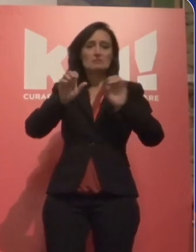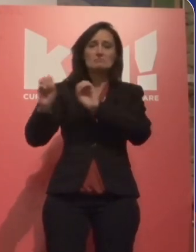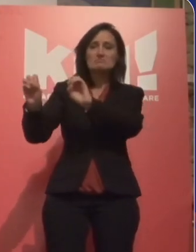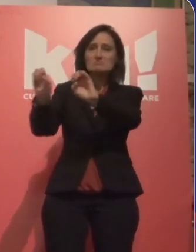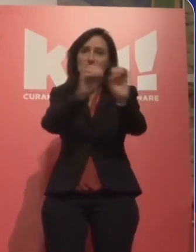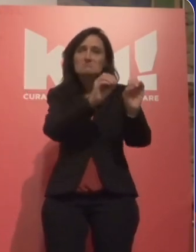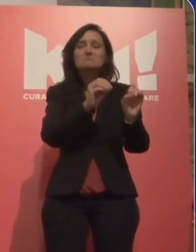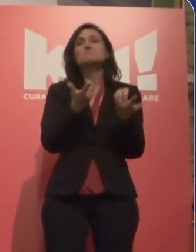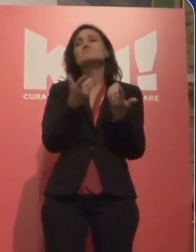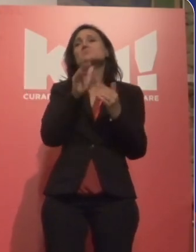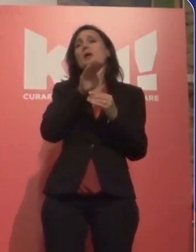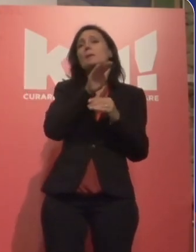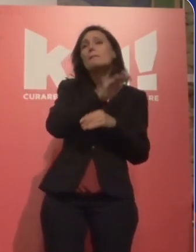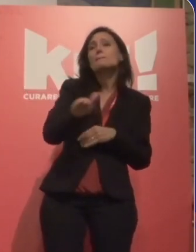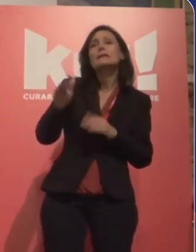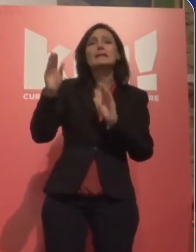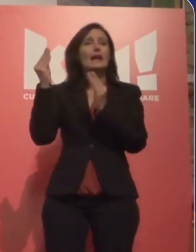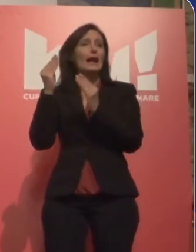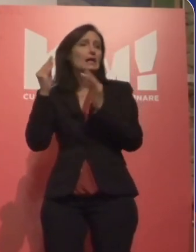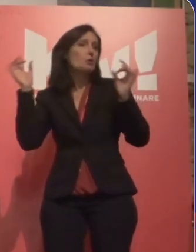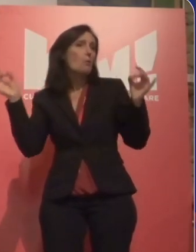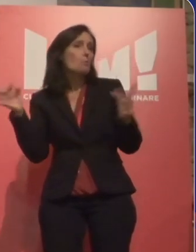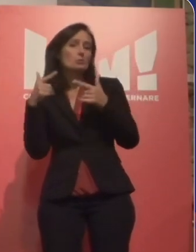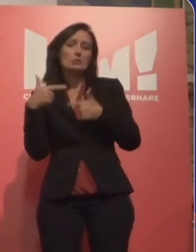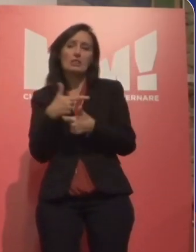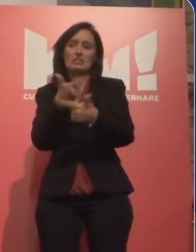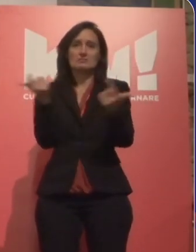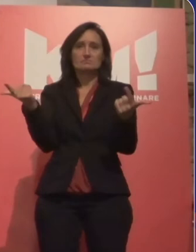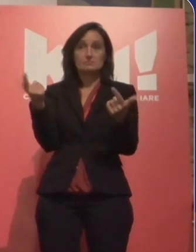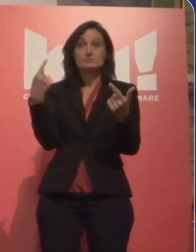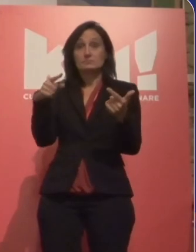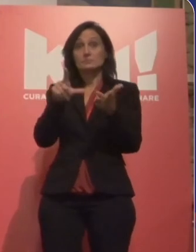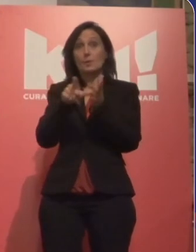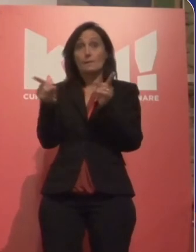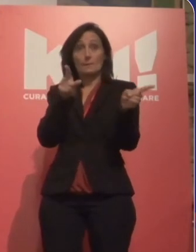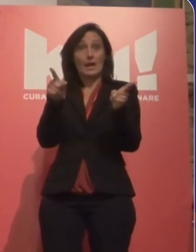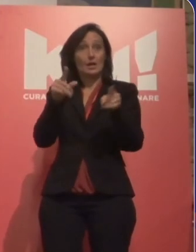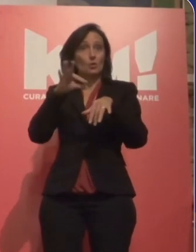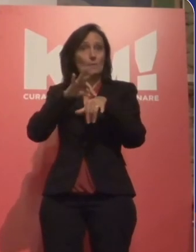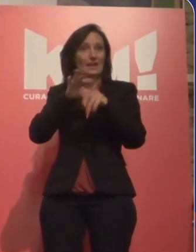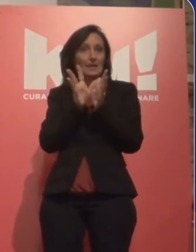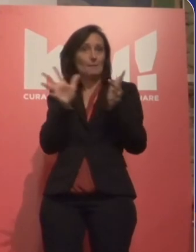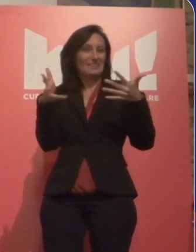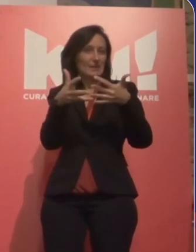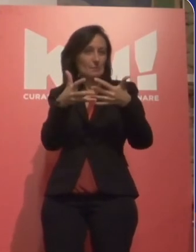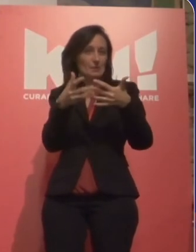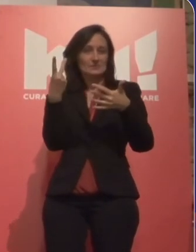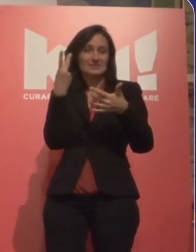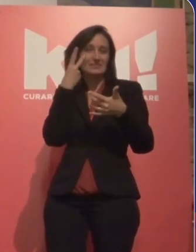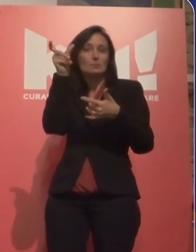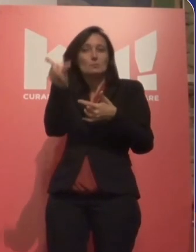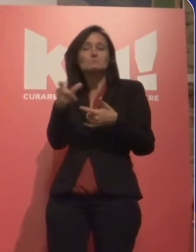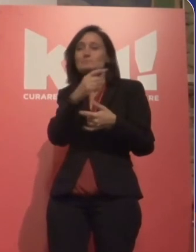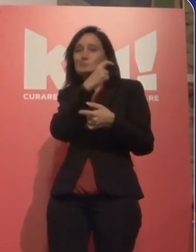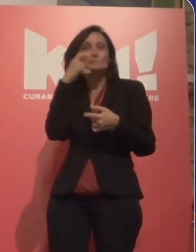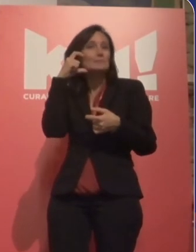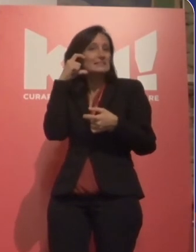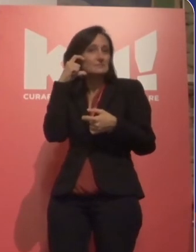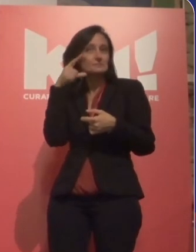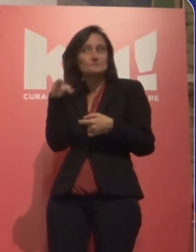bambini ai ragazzi e nel periodo pandemico si vede una mascherina c'è